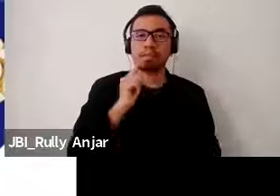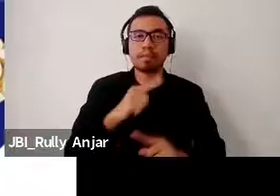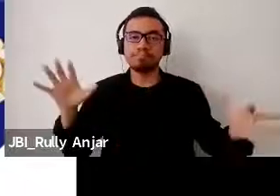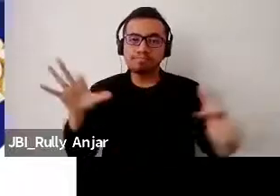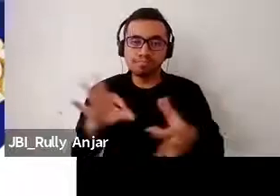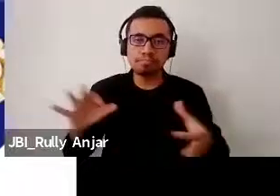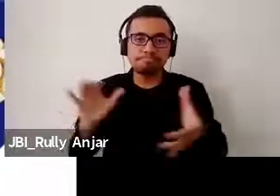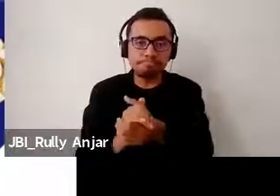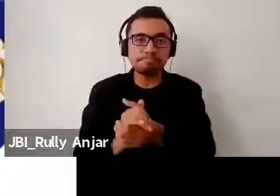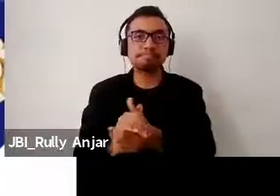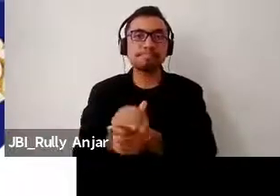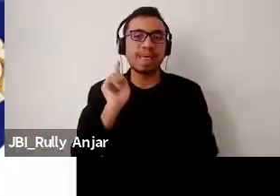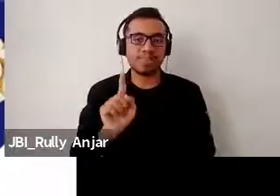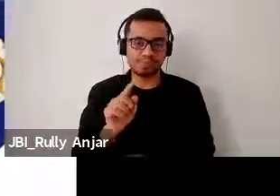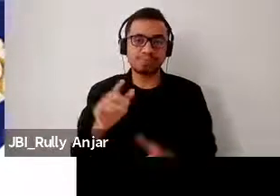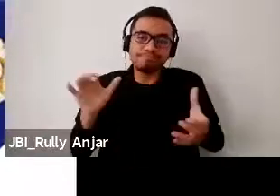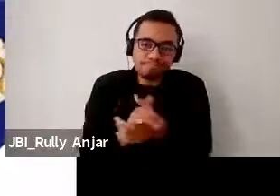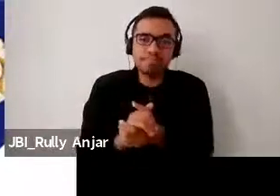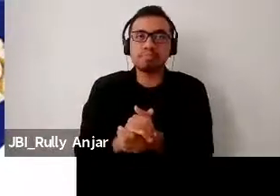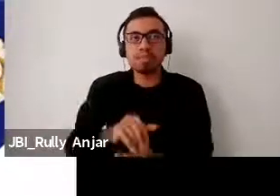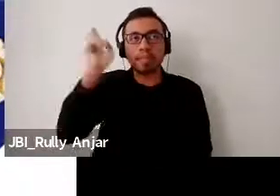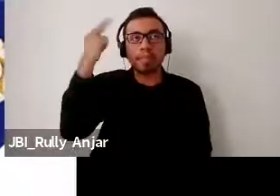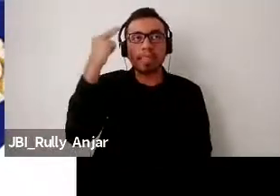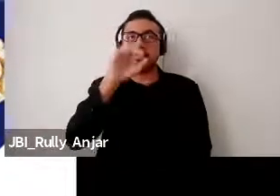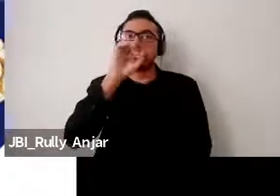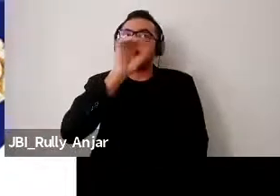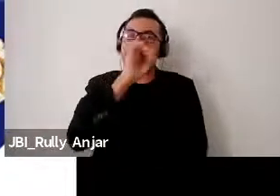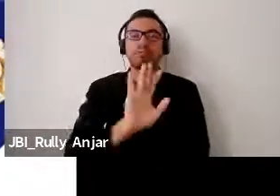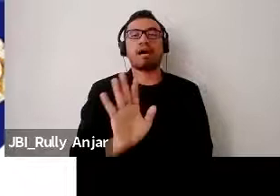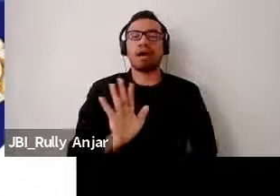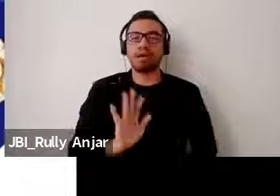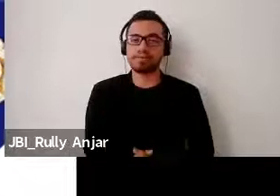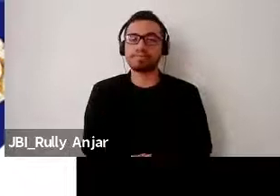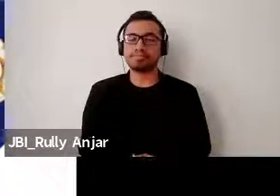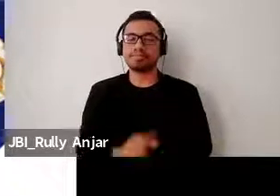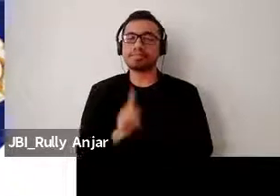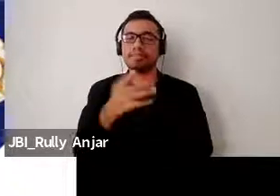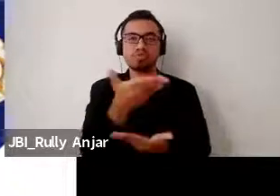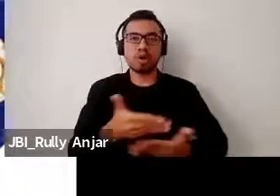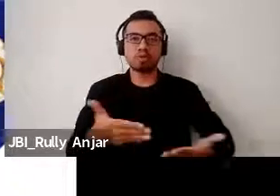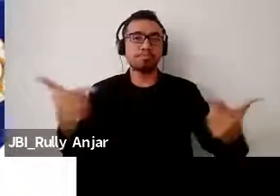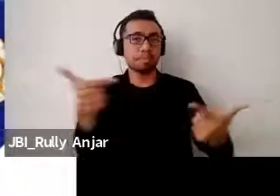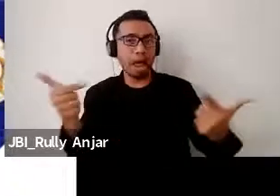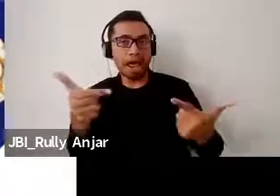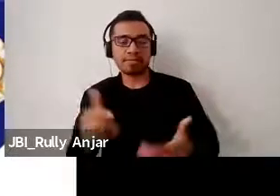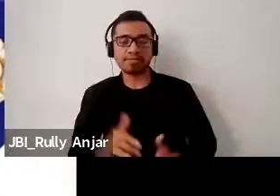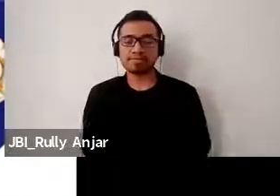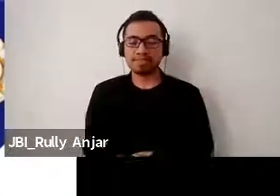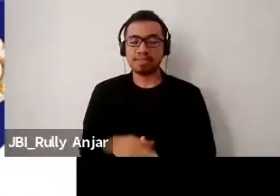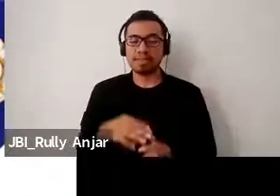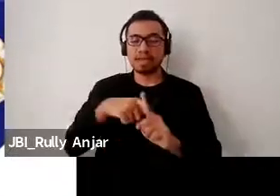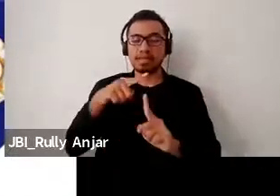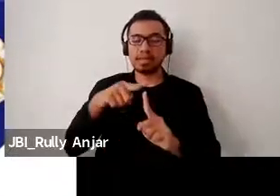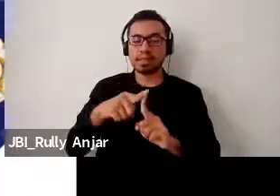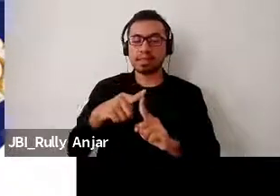saatnya untuk menyampaikan kritik kepada pemerintah maksudnya gitu ya. Nah, dalam KTT luar biasa G20, Presiden